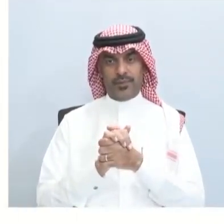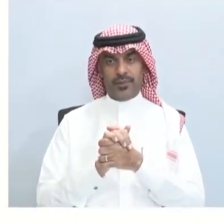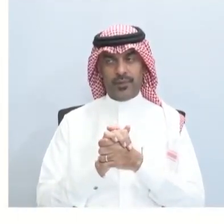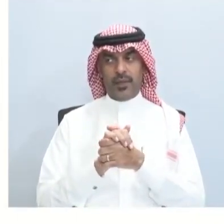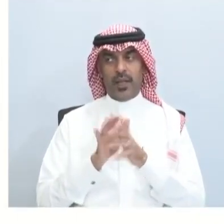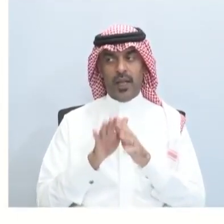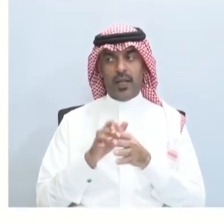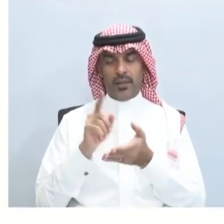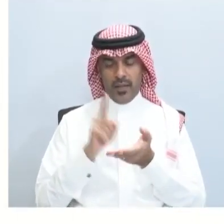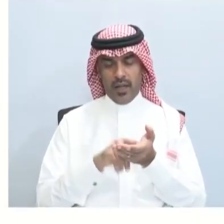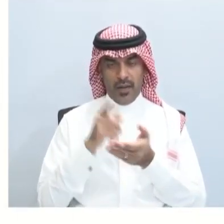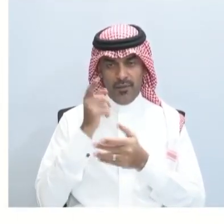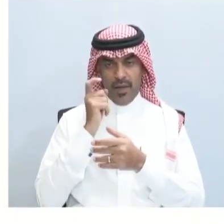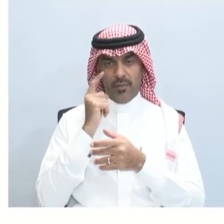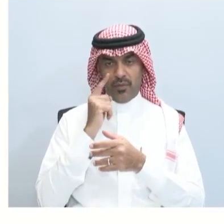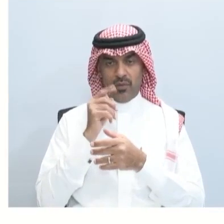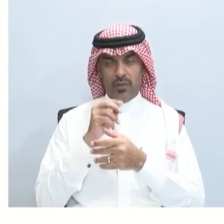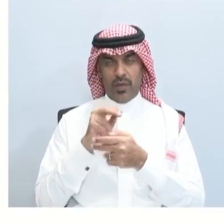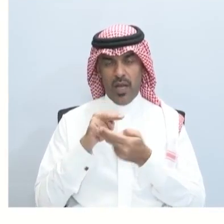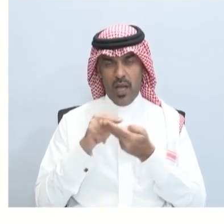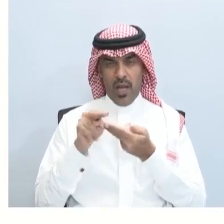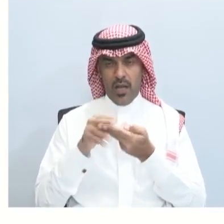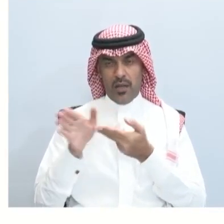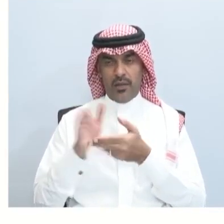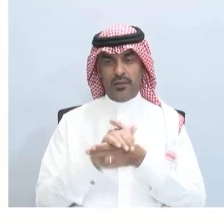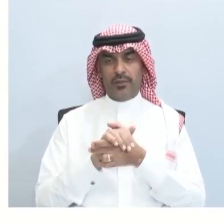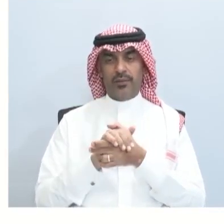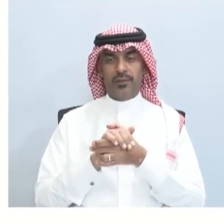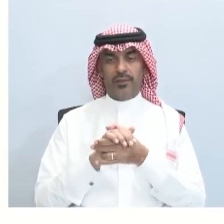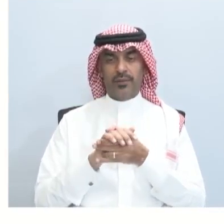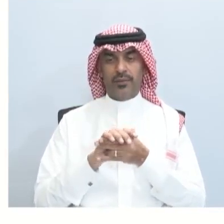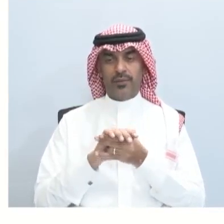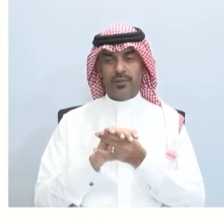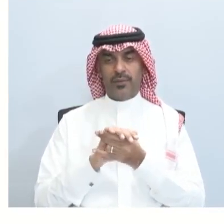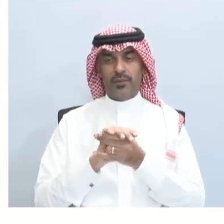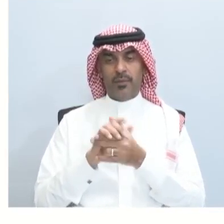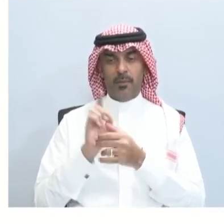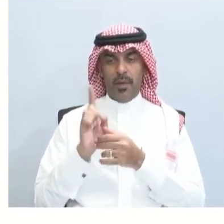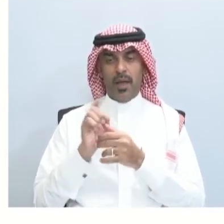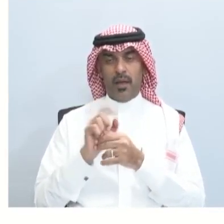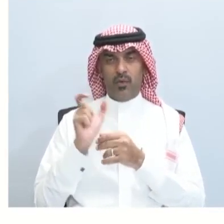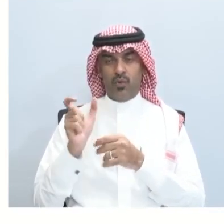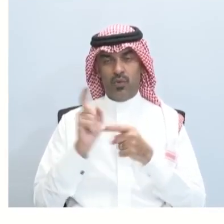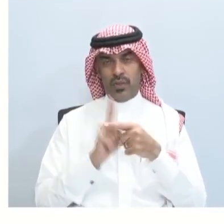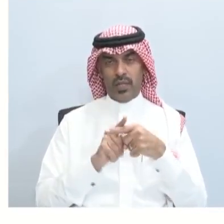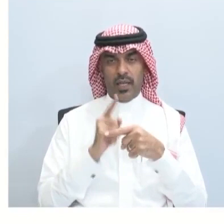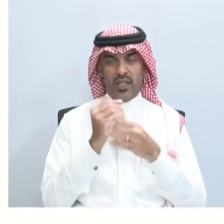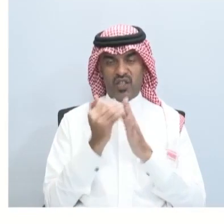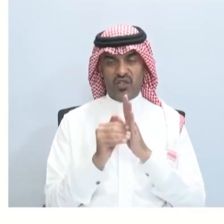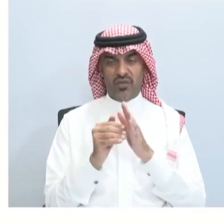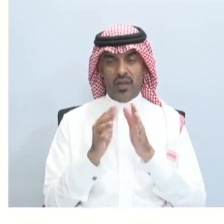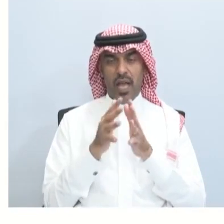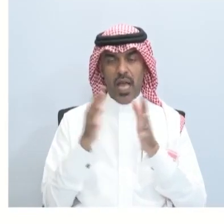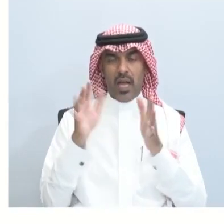ايضا في تحقق من فهمك حل او حل المتباينات الاتيه ثم تحقق من صحه الحل السؤال باء نون زائد نصف